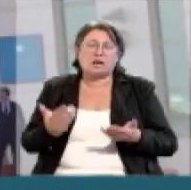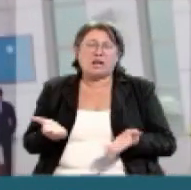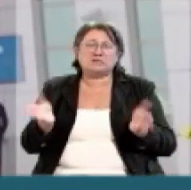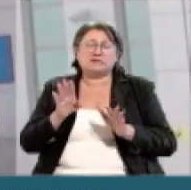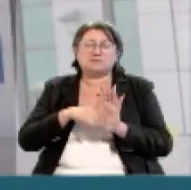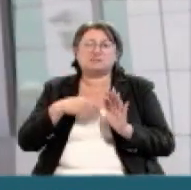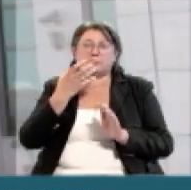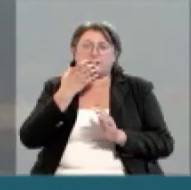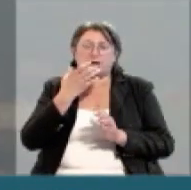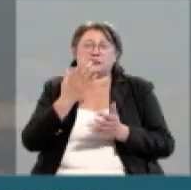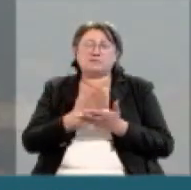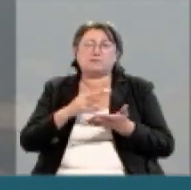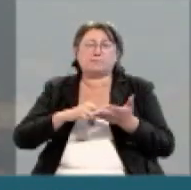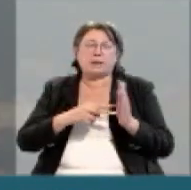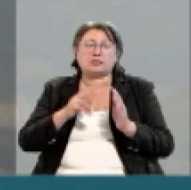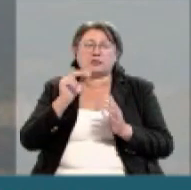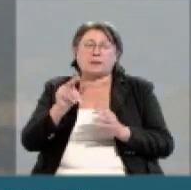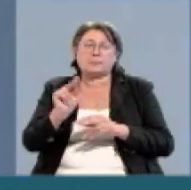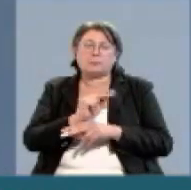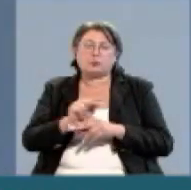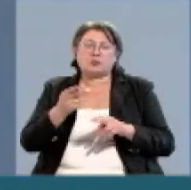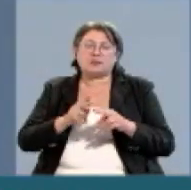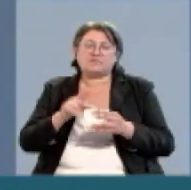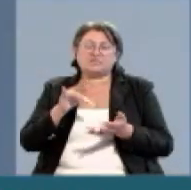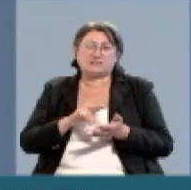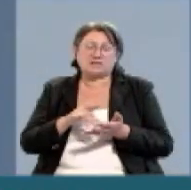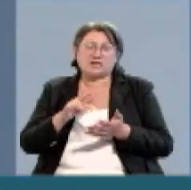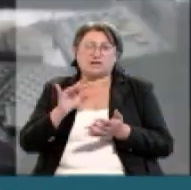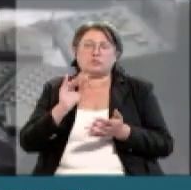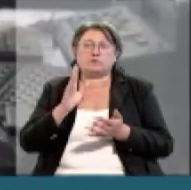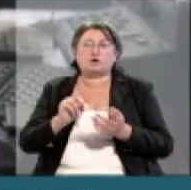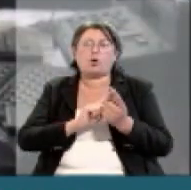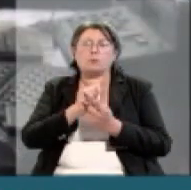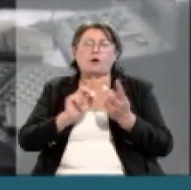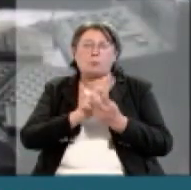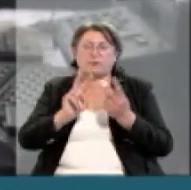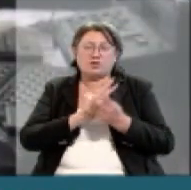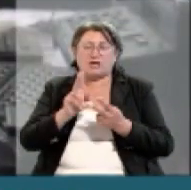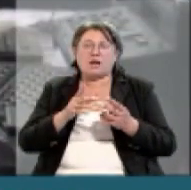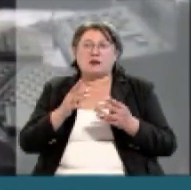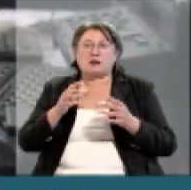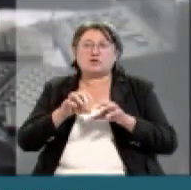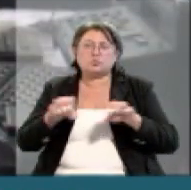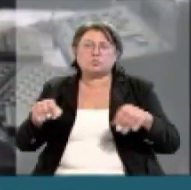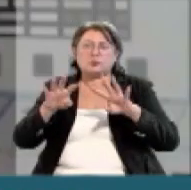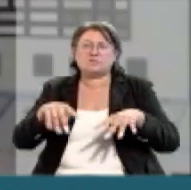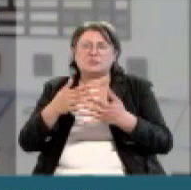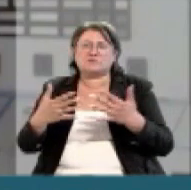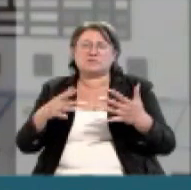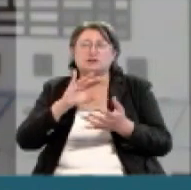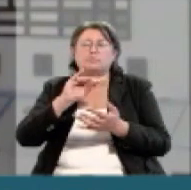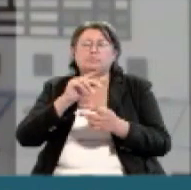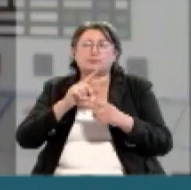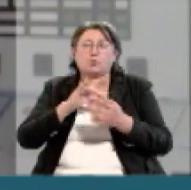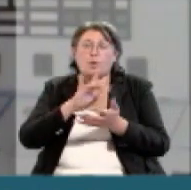шаһар халқы жылусыз қалған еді. Осы аталған орталықты күрделі жөндеуден өткізу жоспары бар. Бұдан бөлек Семей қаласының коммуналдық инфрақұрылымы да